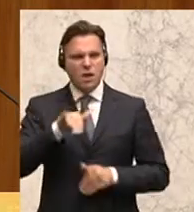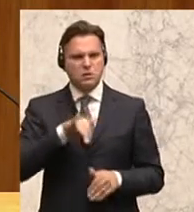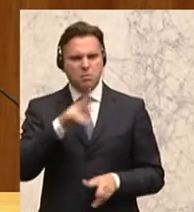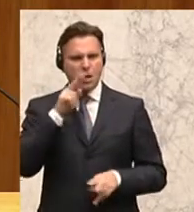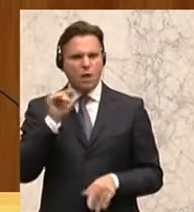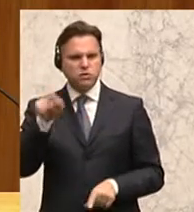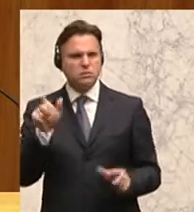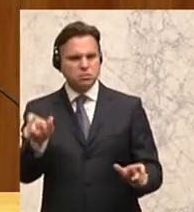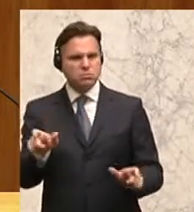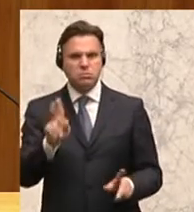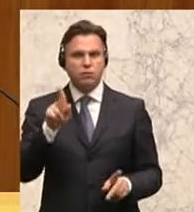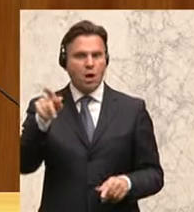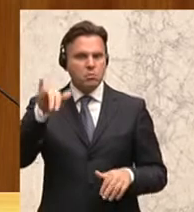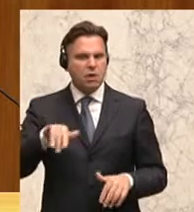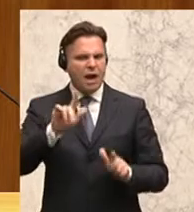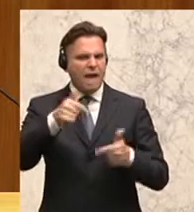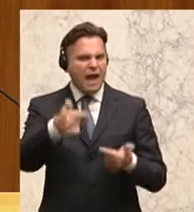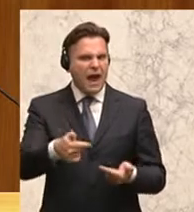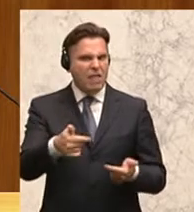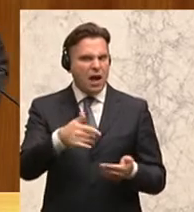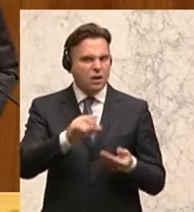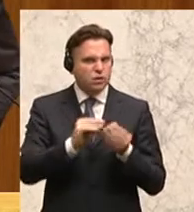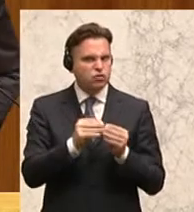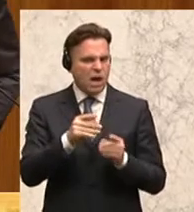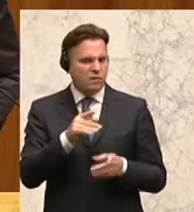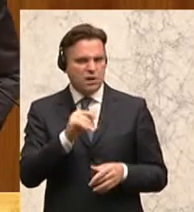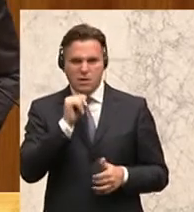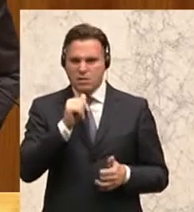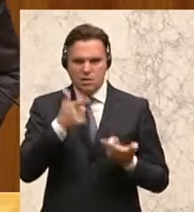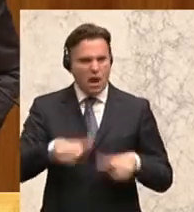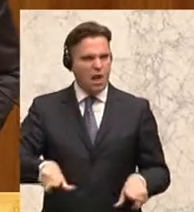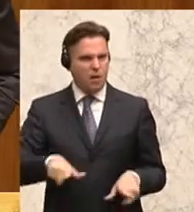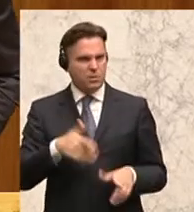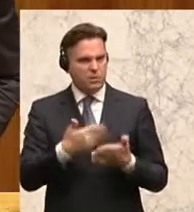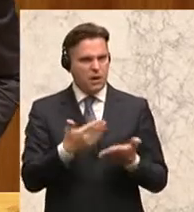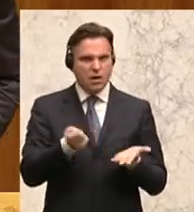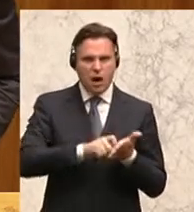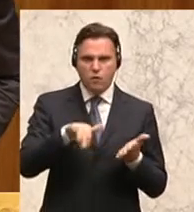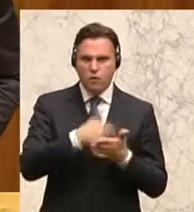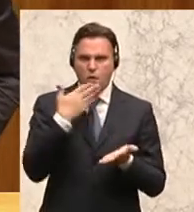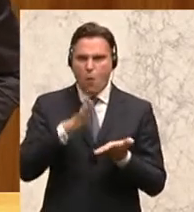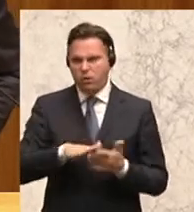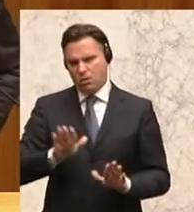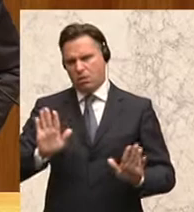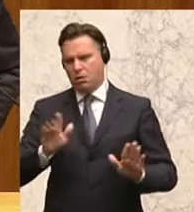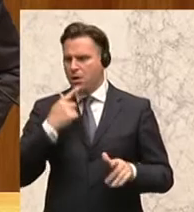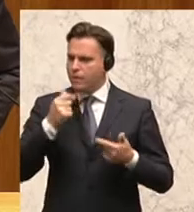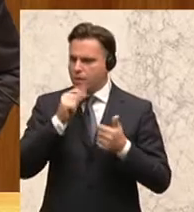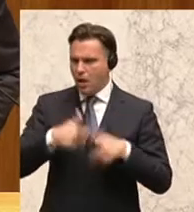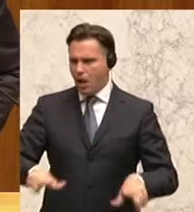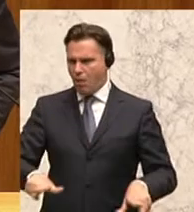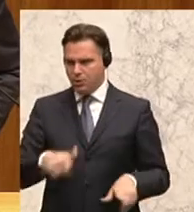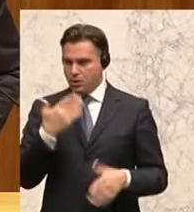illegales Einladengeschäft, wenn er einen neuen Ofen kauft im Bäcker. So schaut es im Moment in der Republik aus. Das hat nichts zu tun mit einer Wirtschaftspartei